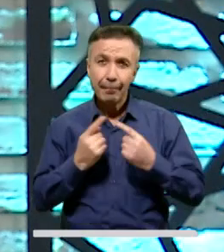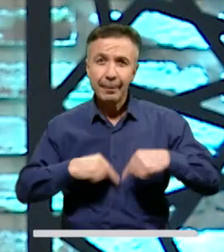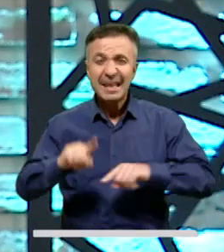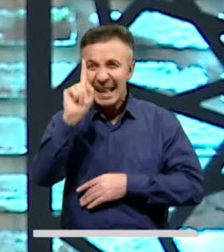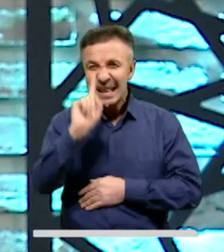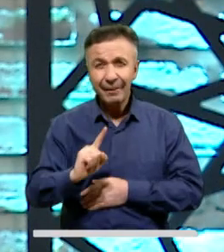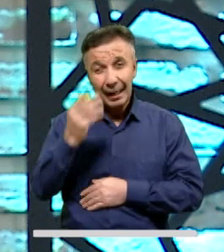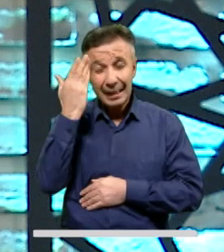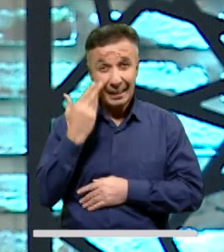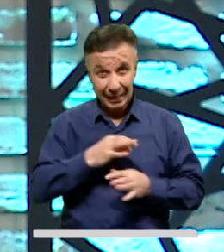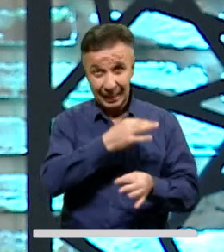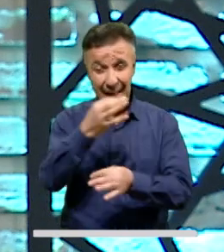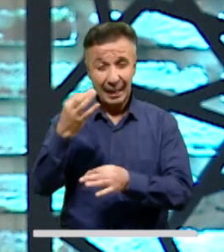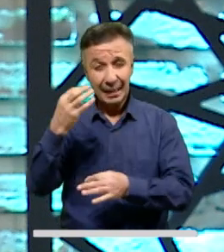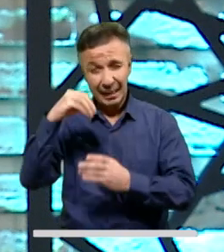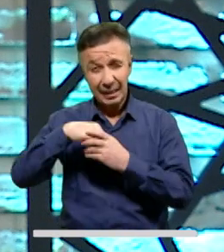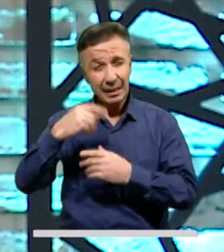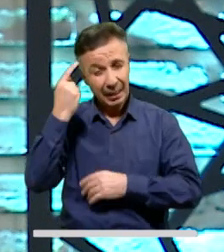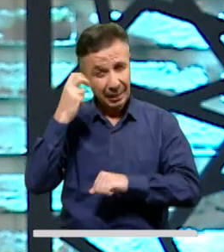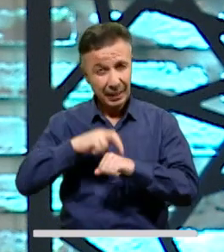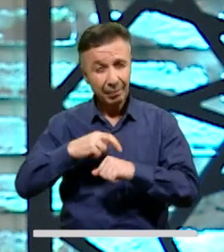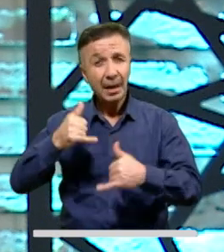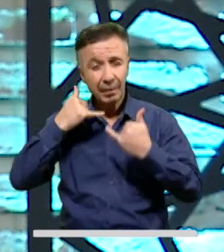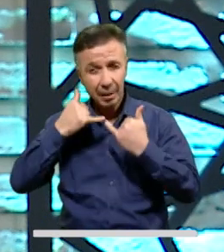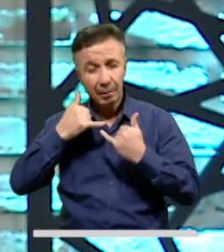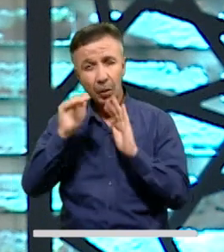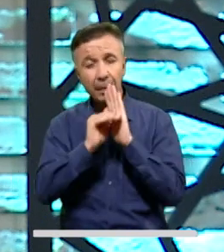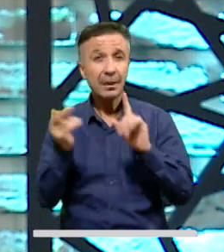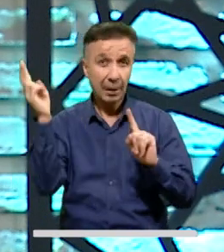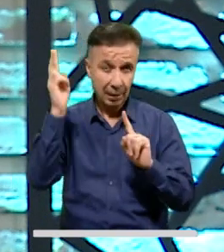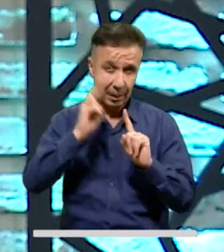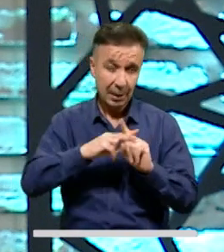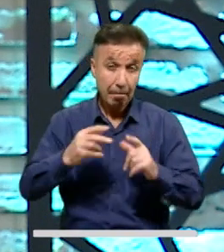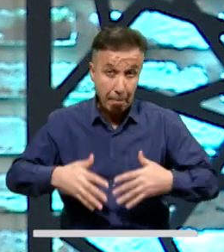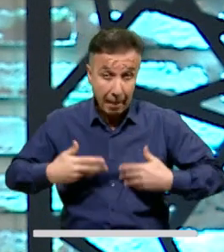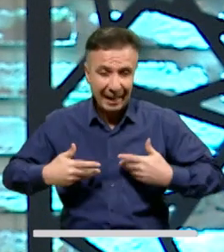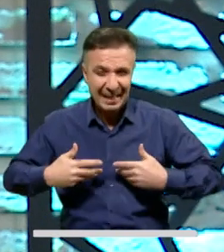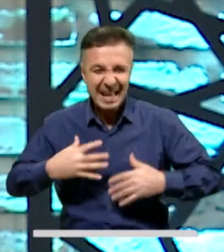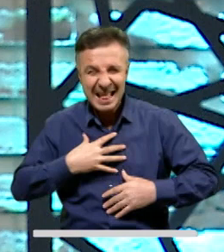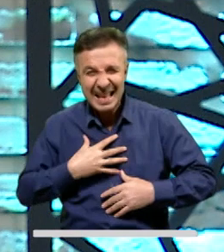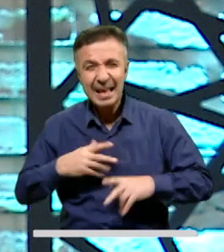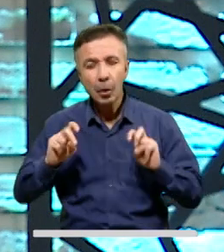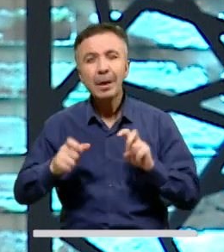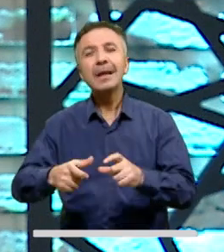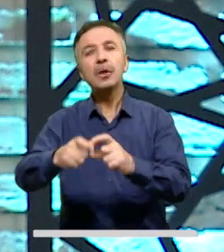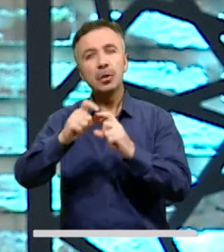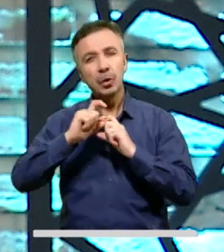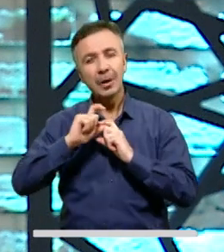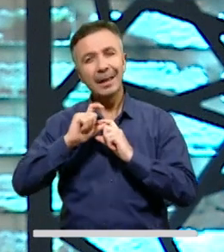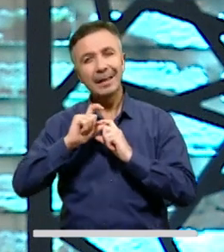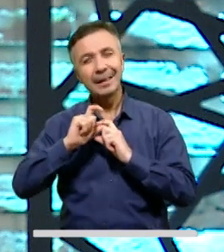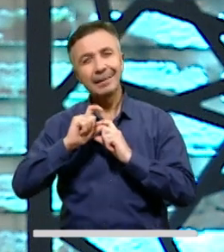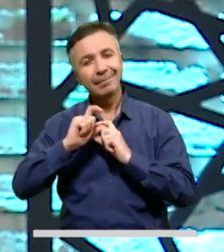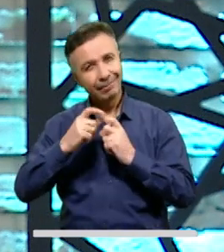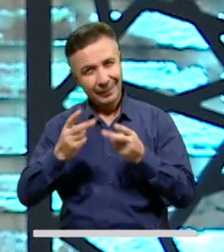defa izleyenler için hatırlatmış olalım. Telefon bağlantısıyla yayınımıza katılıp merak ettiğiniz dini içerikli soruları bizimle